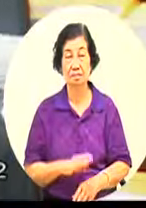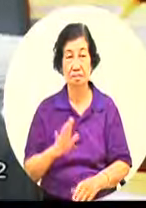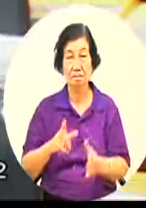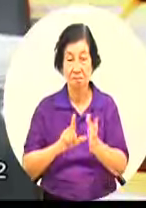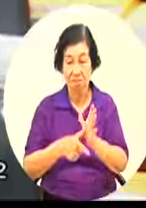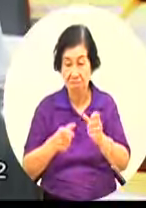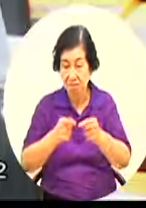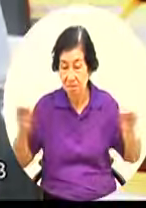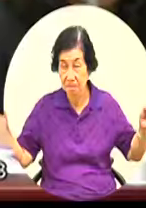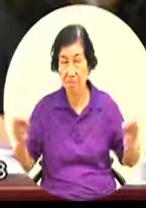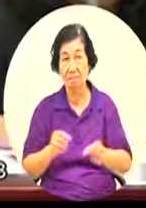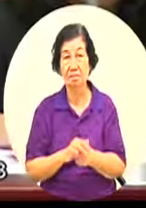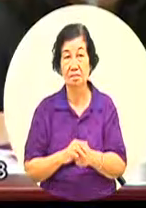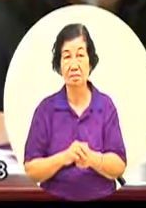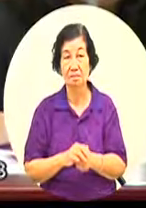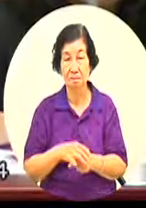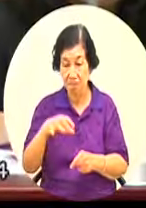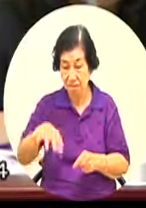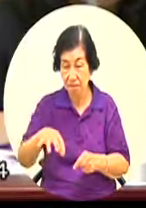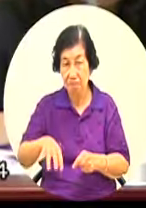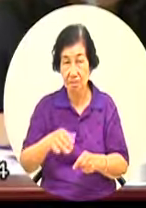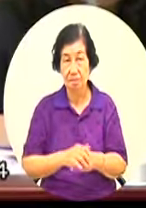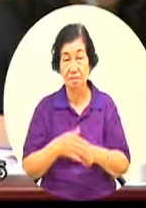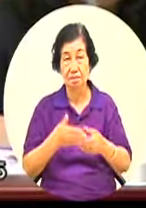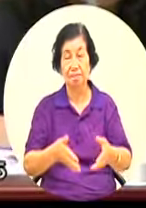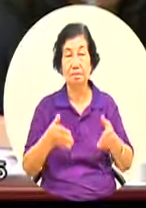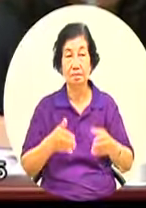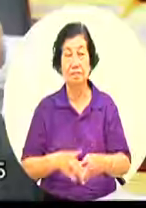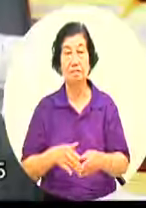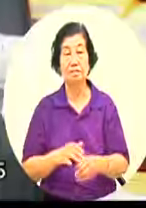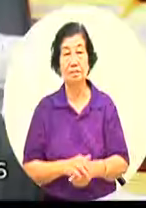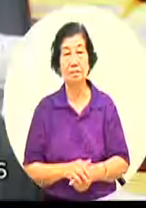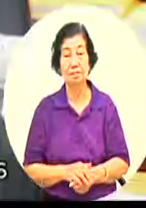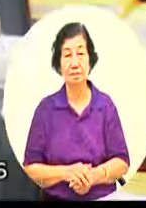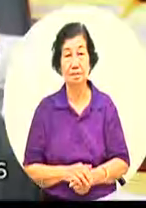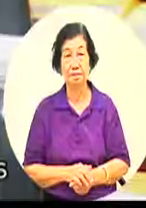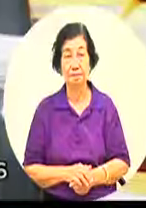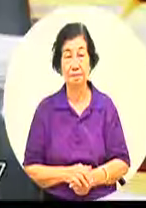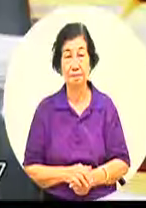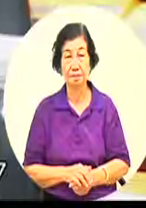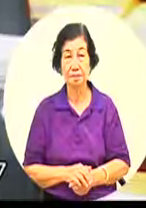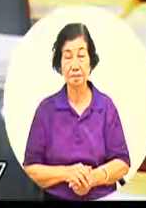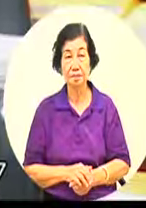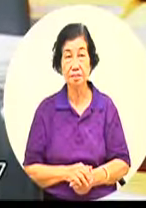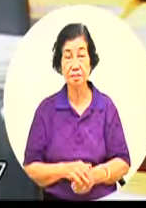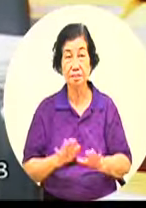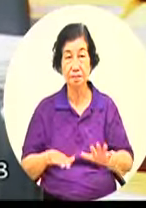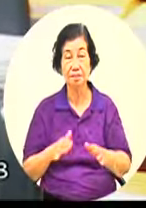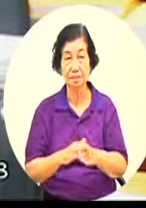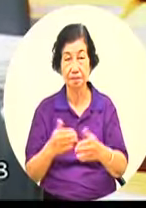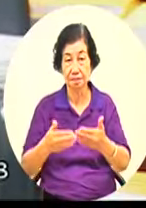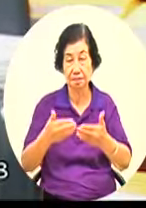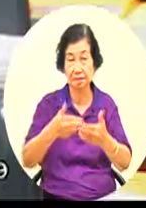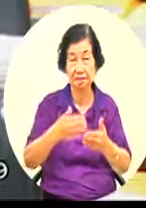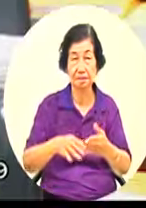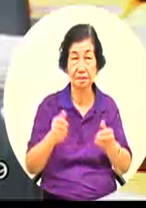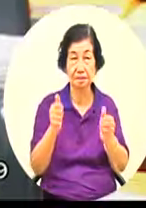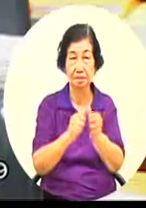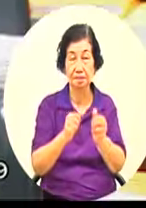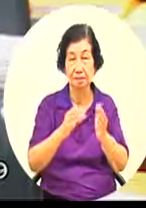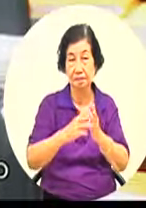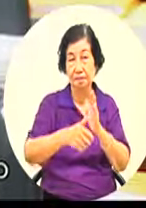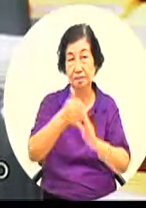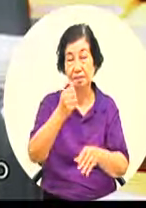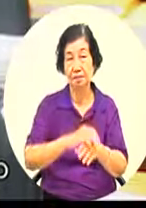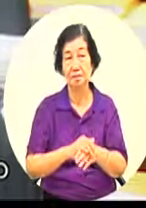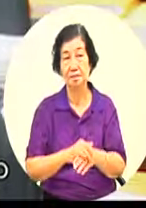吼，场所最重要的啦。 因为我之前已经跟现在的大概是升任副局长讲到这个健康营造，我每次讲都是